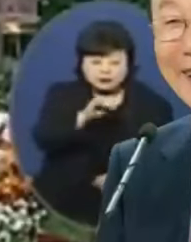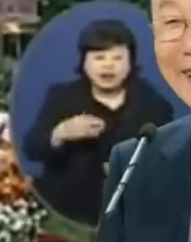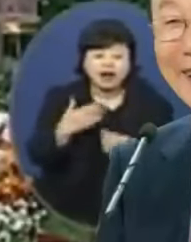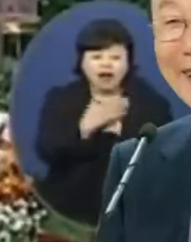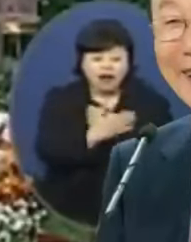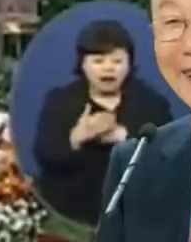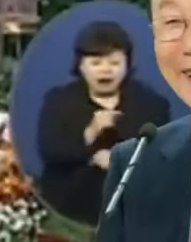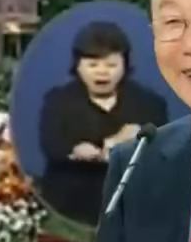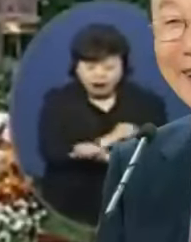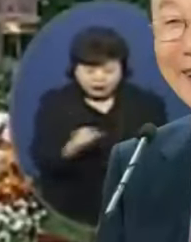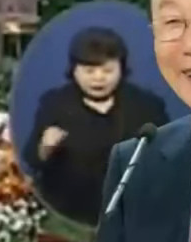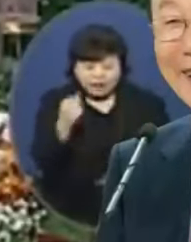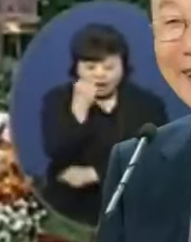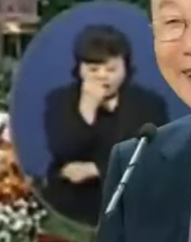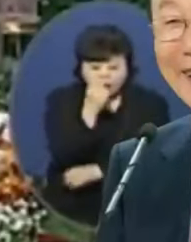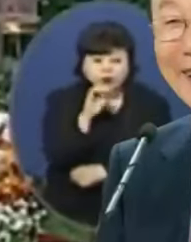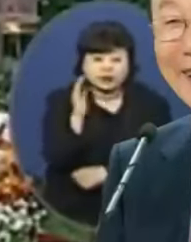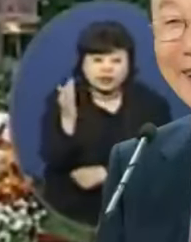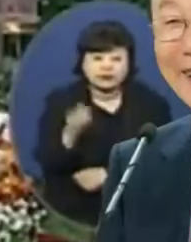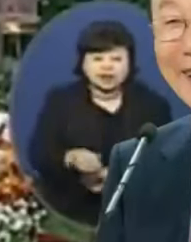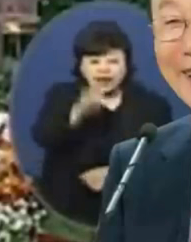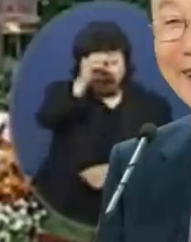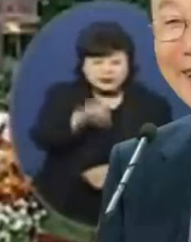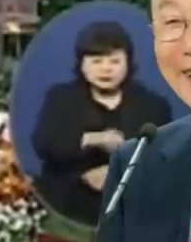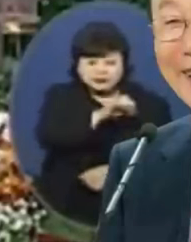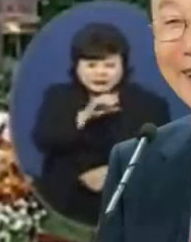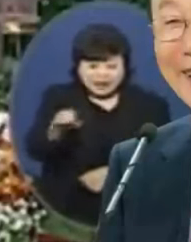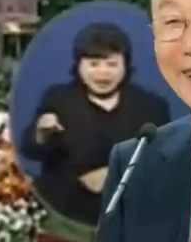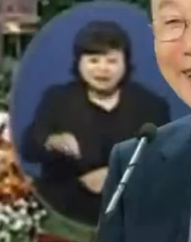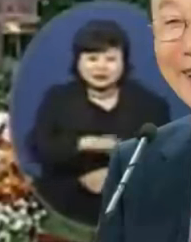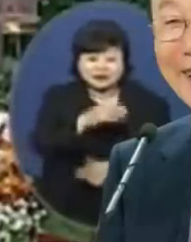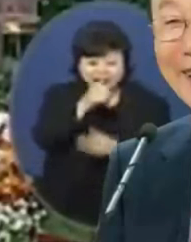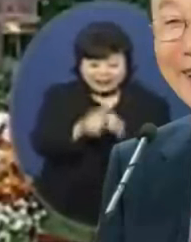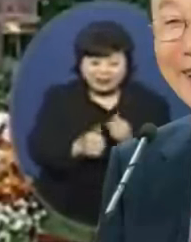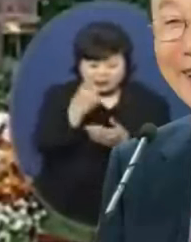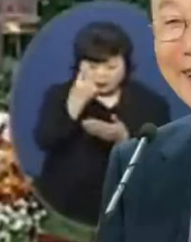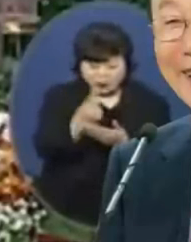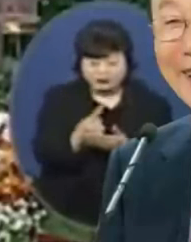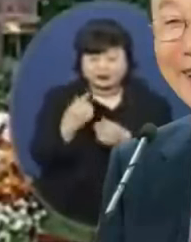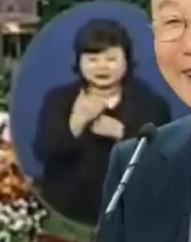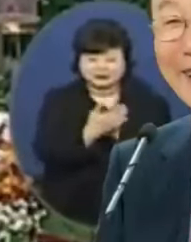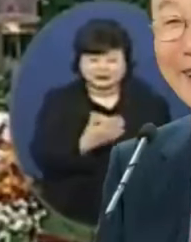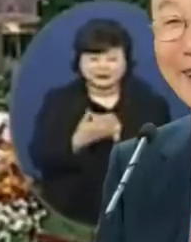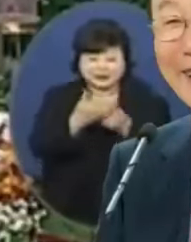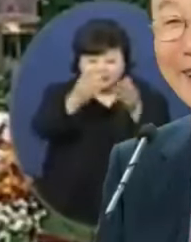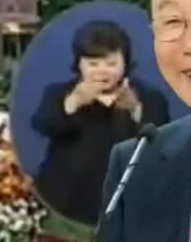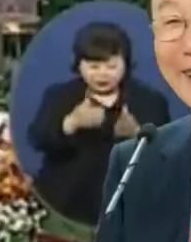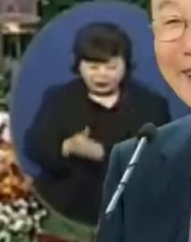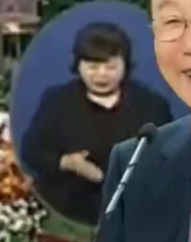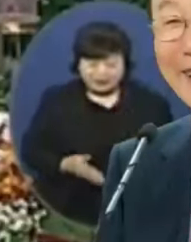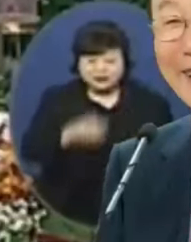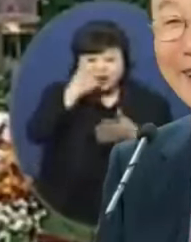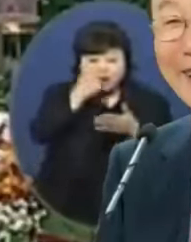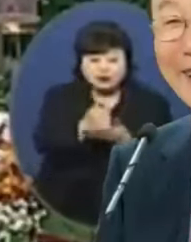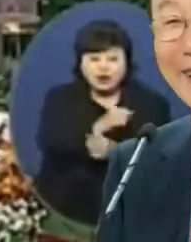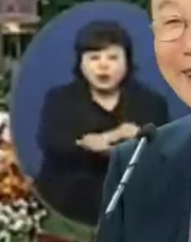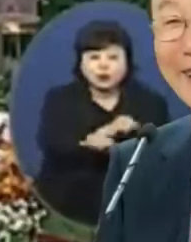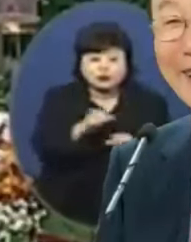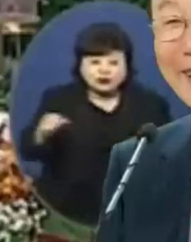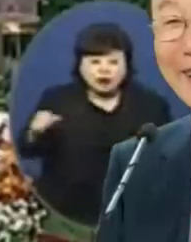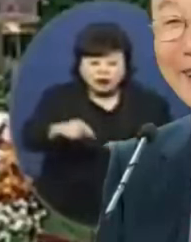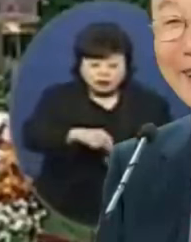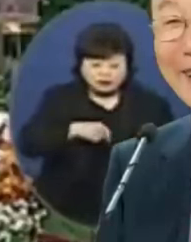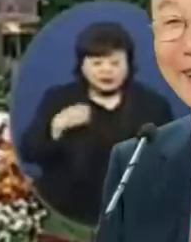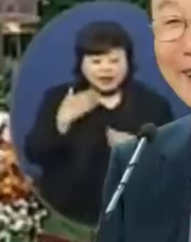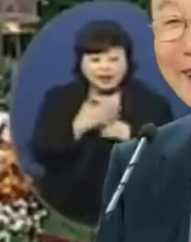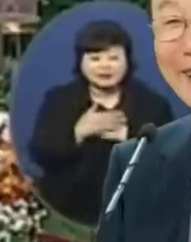은혜의 근원인 것입니다. 십자가에서 우리가 하나님 오시는 은혜를 통해서 죄의 용서와 의의